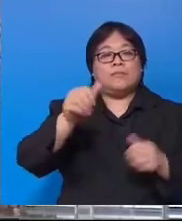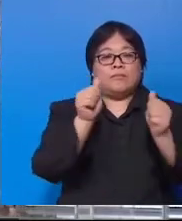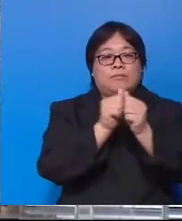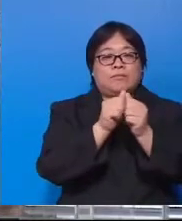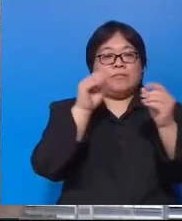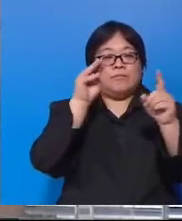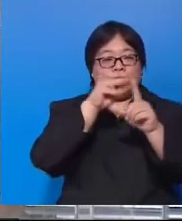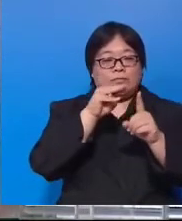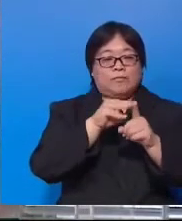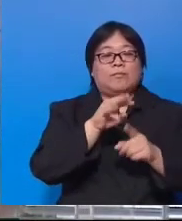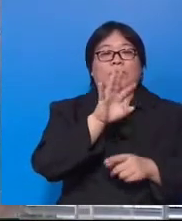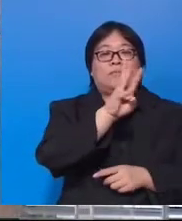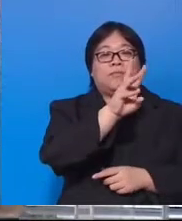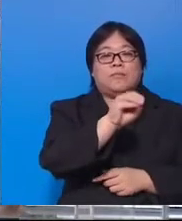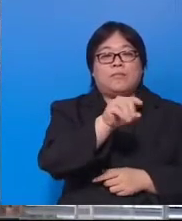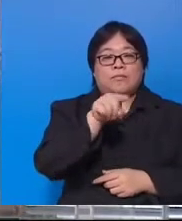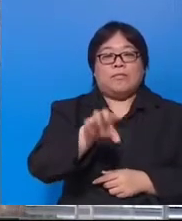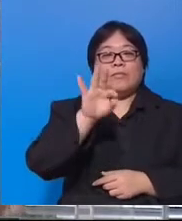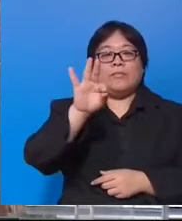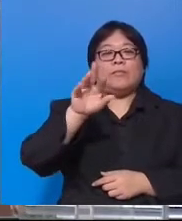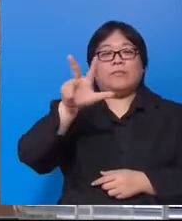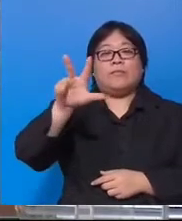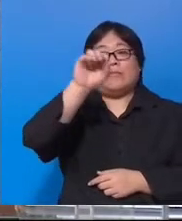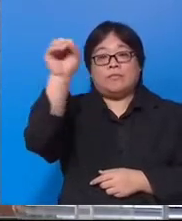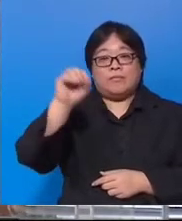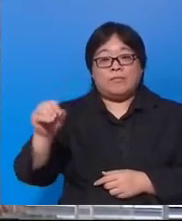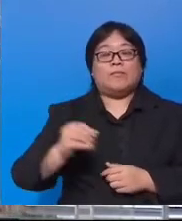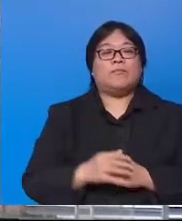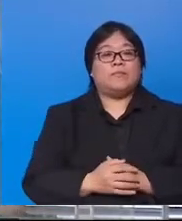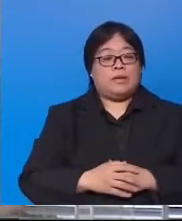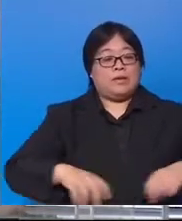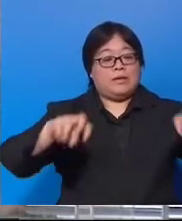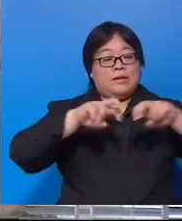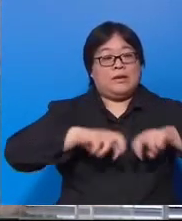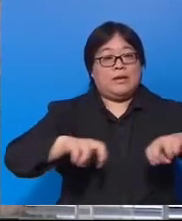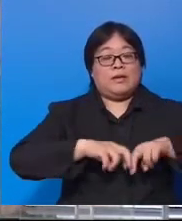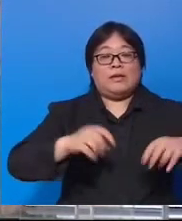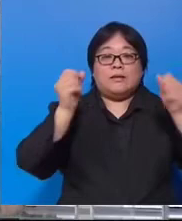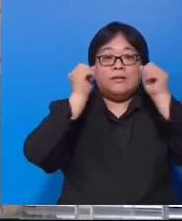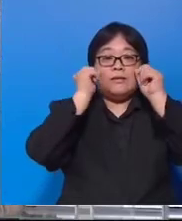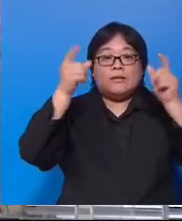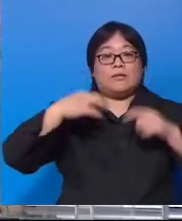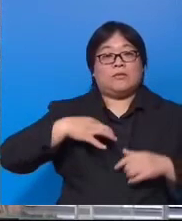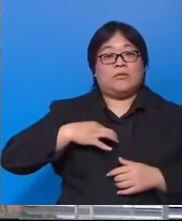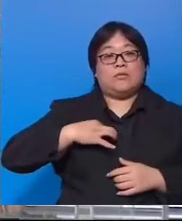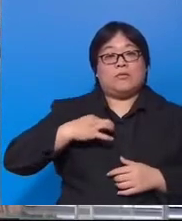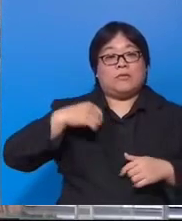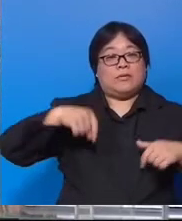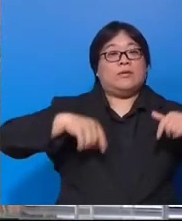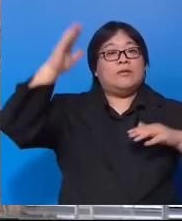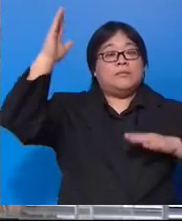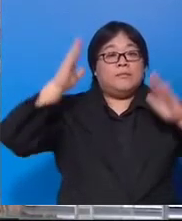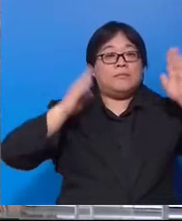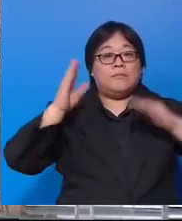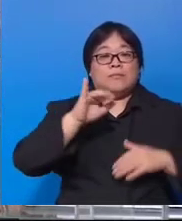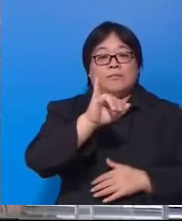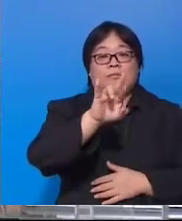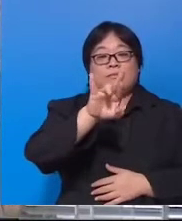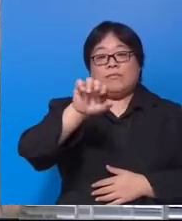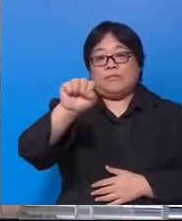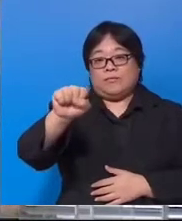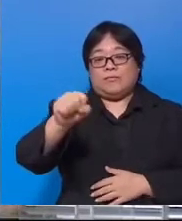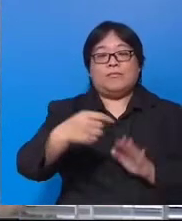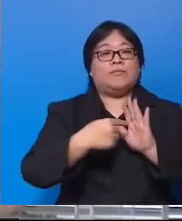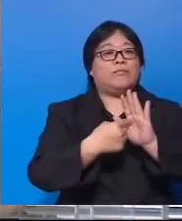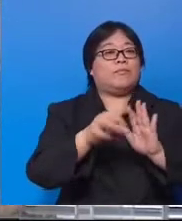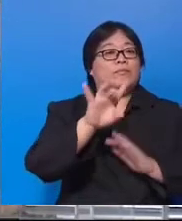sebanyak 60.93%. Satu lagi kajian kesedaran mengenai kesukarelawanan di Malaysia oleh IRIS